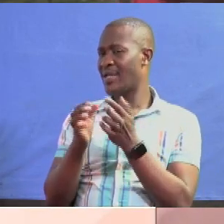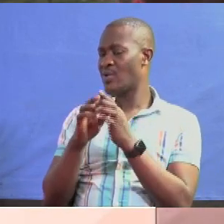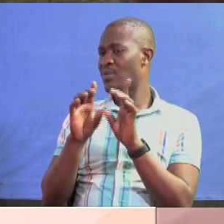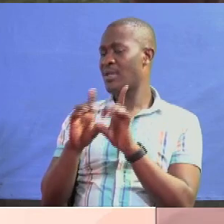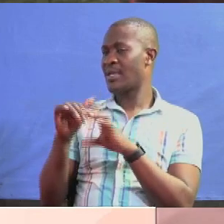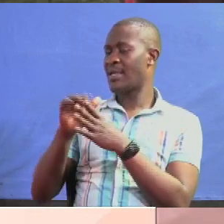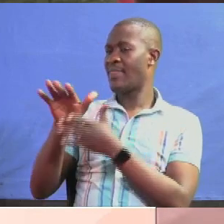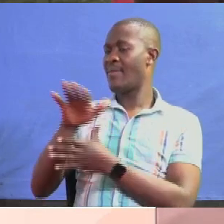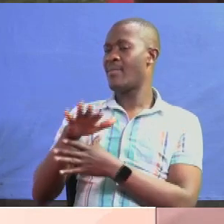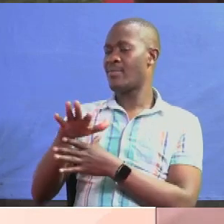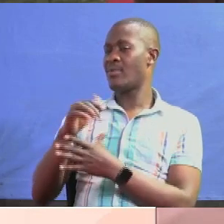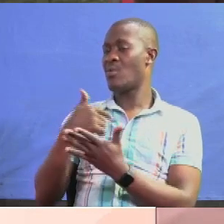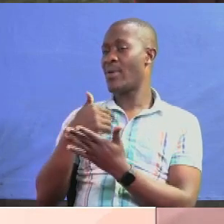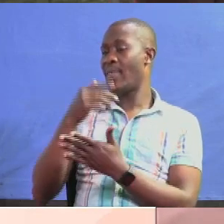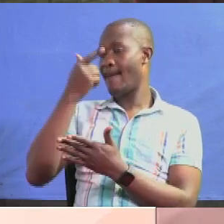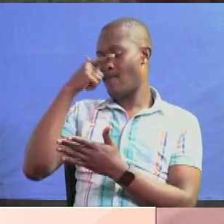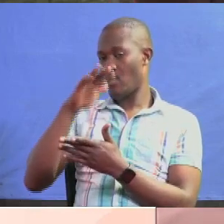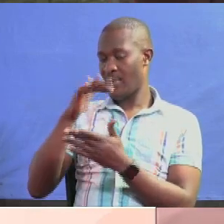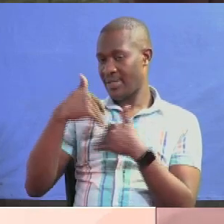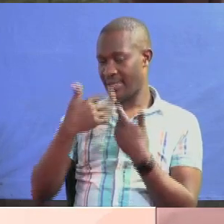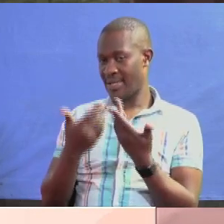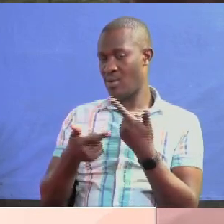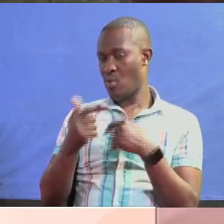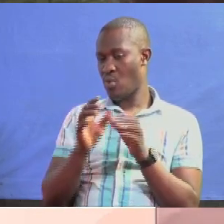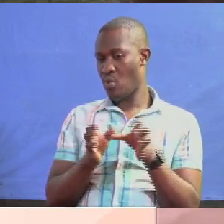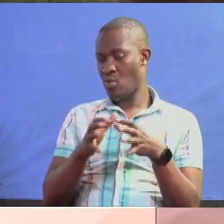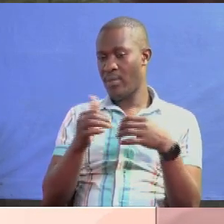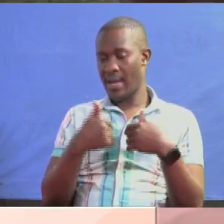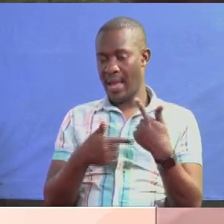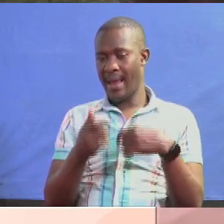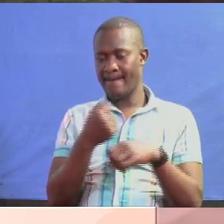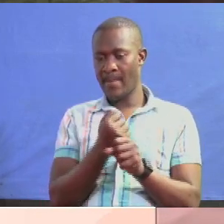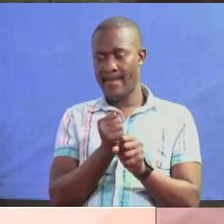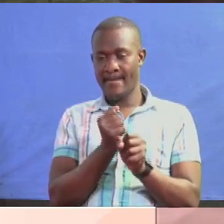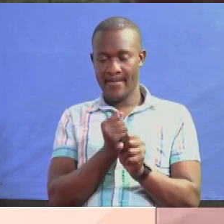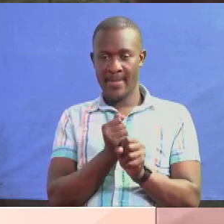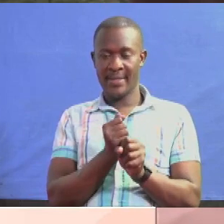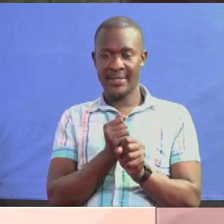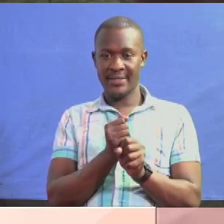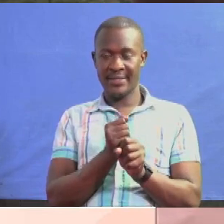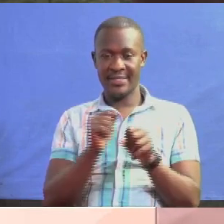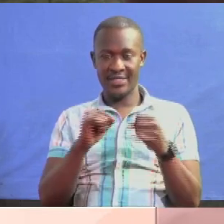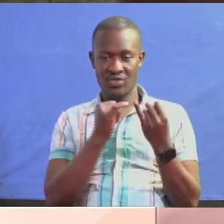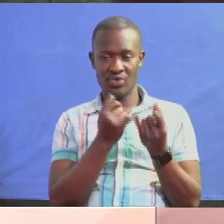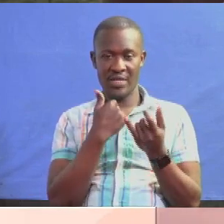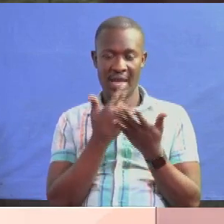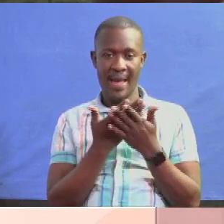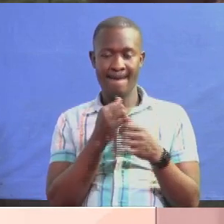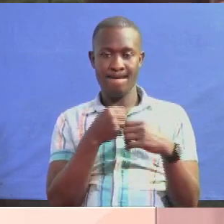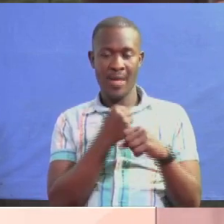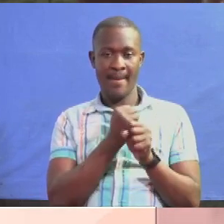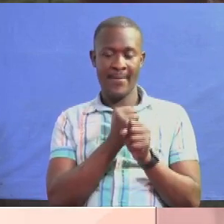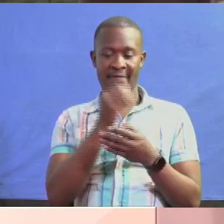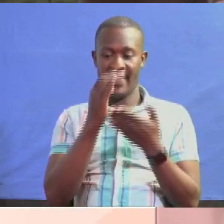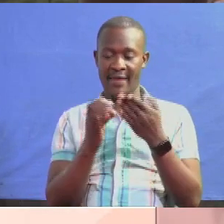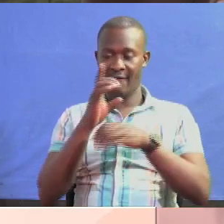ground. When policy frameworks are put in place, when communities are mobilized, when institutions and duty bearers are mobilized, at the end of the day what we